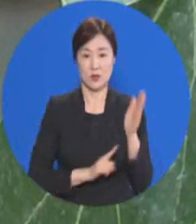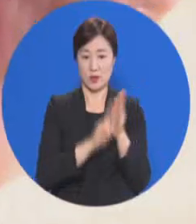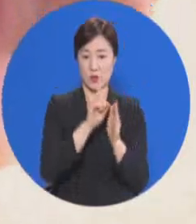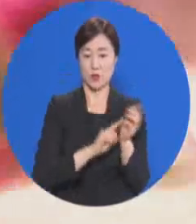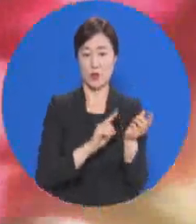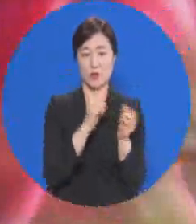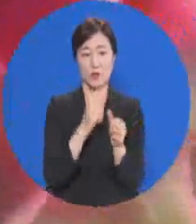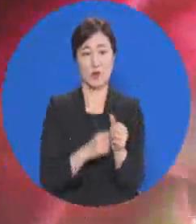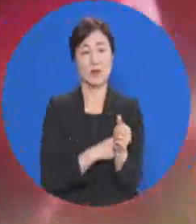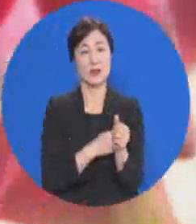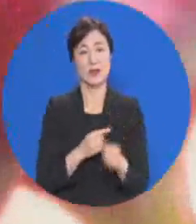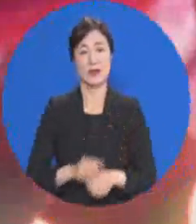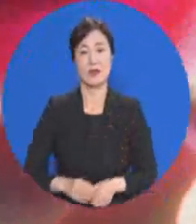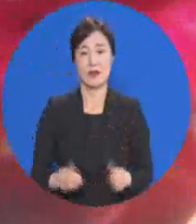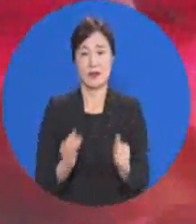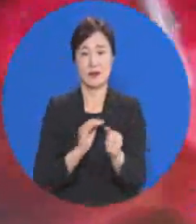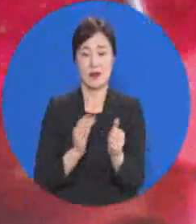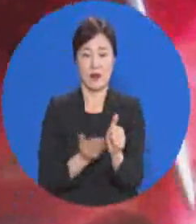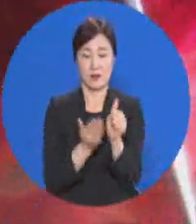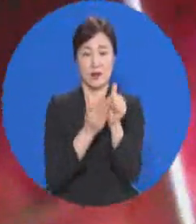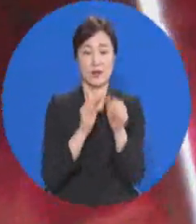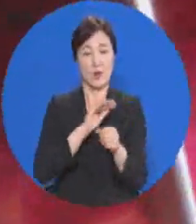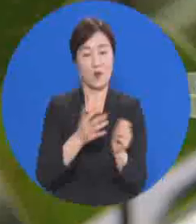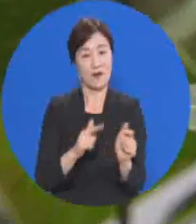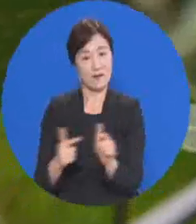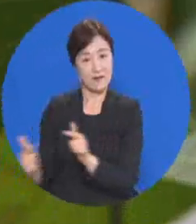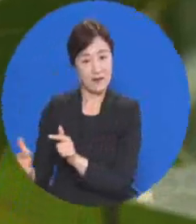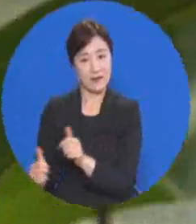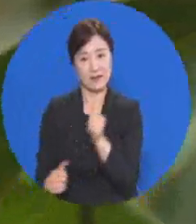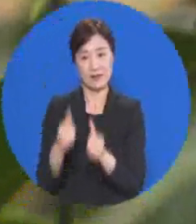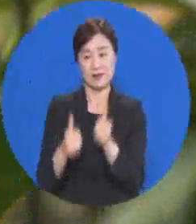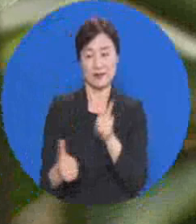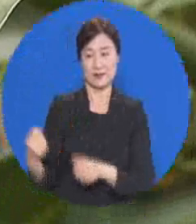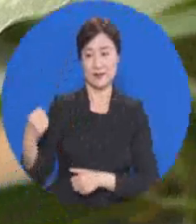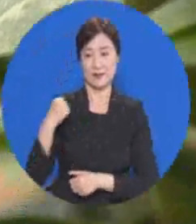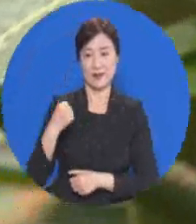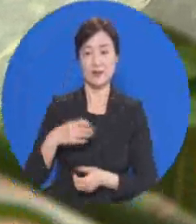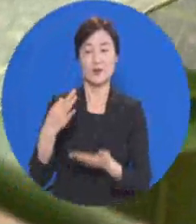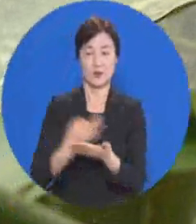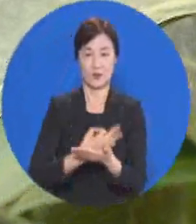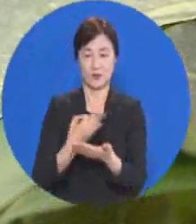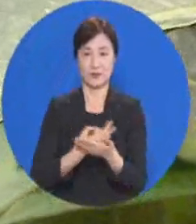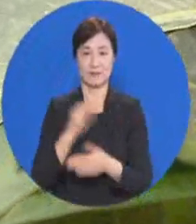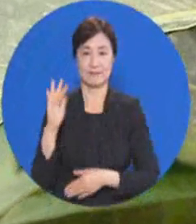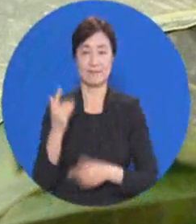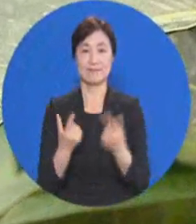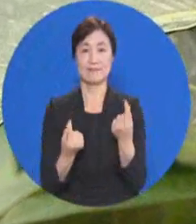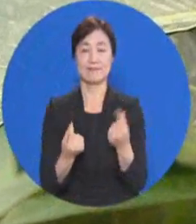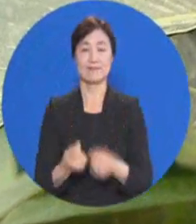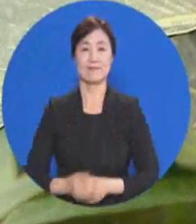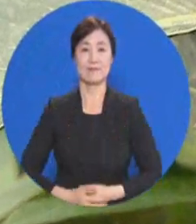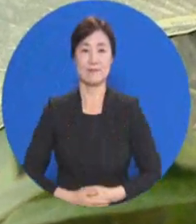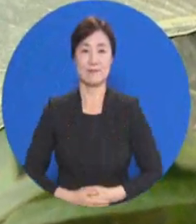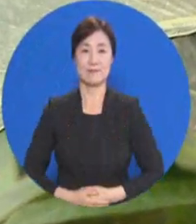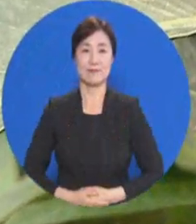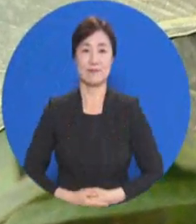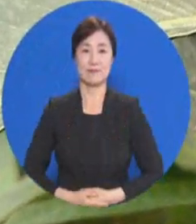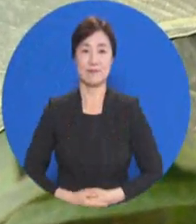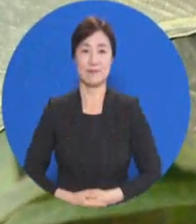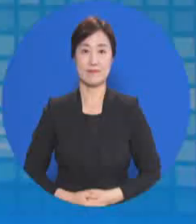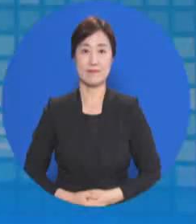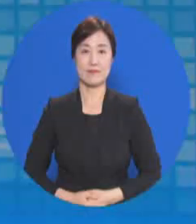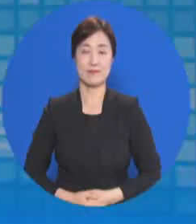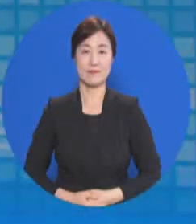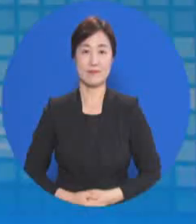영향으로 고흥의 아열대 작목들이 경쟁력 있는 새로운 농가 소득원으로 주목받고 있습니다. MBC 뉴스 김주희입니다.